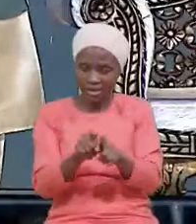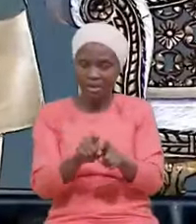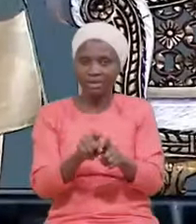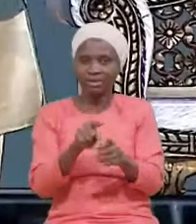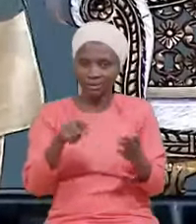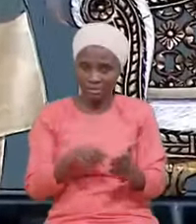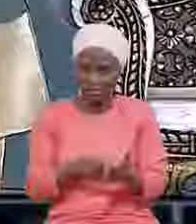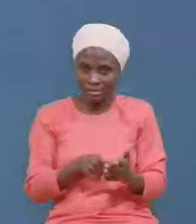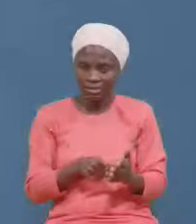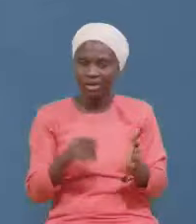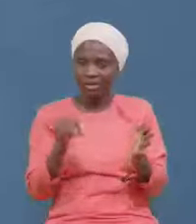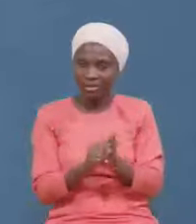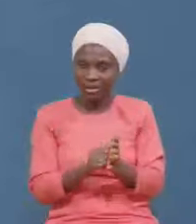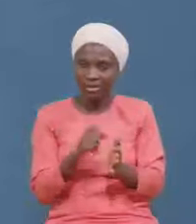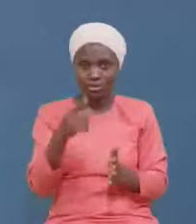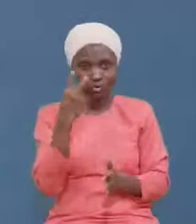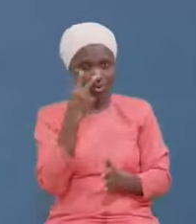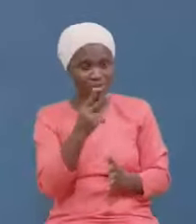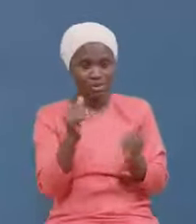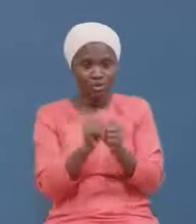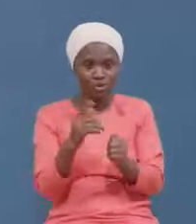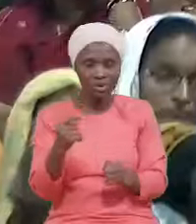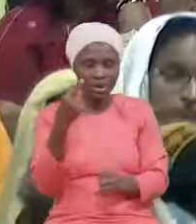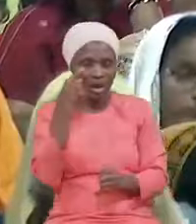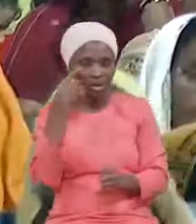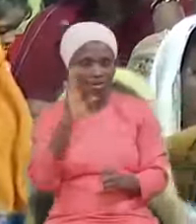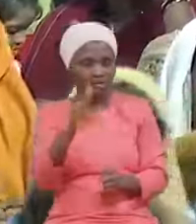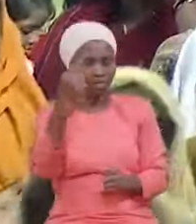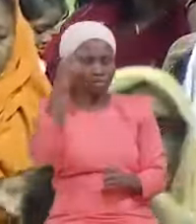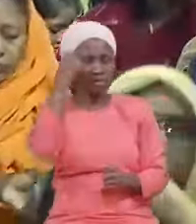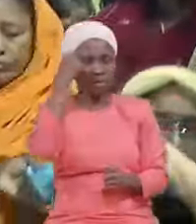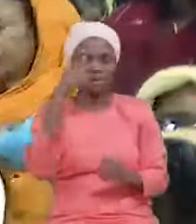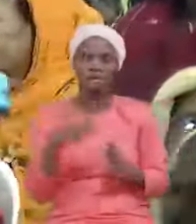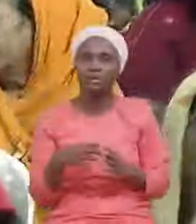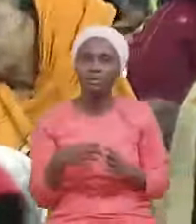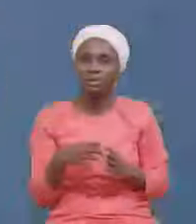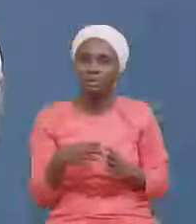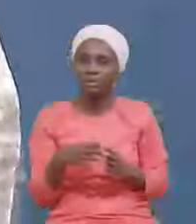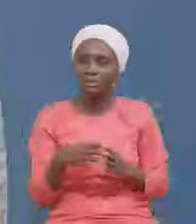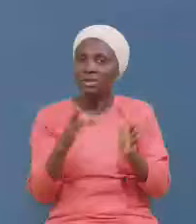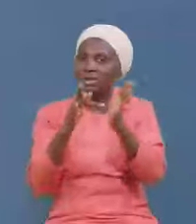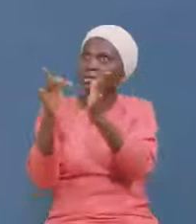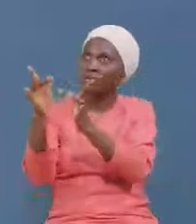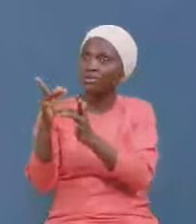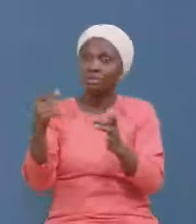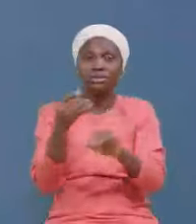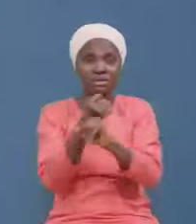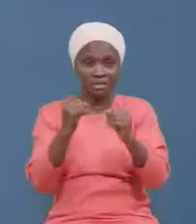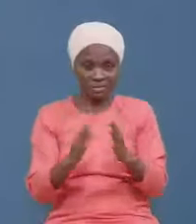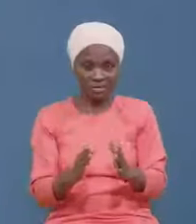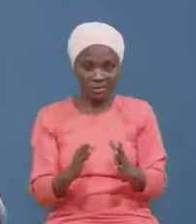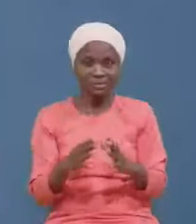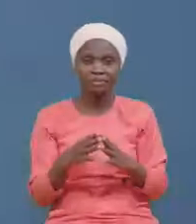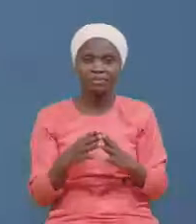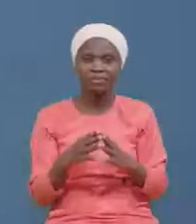You see with the eyes of your mind. మీ యొక్క మానసిక మనోనేత్రాలతో చూడాలి. Jesus the Savior.